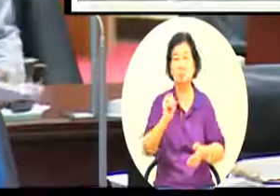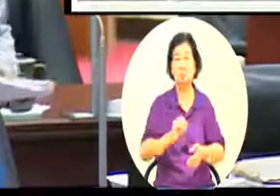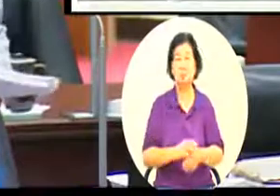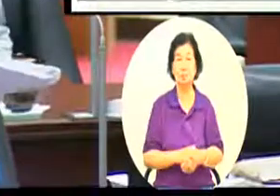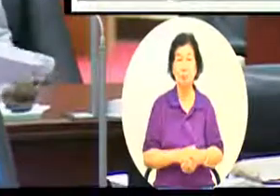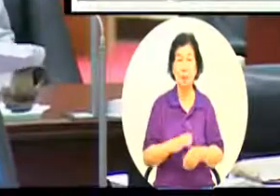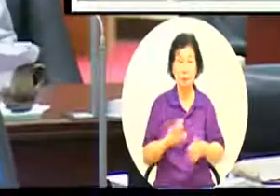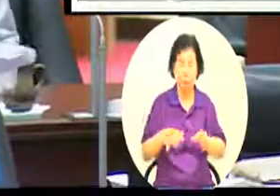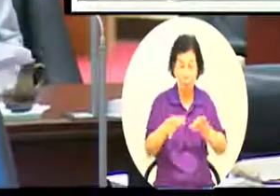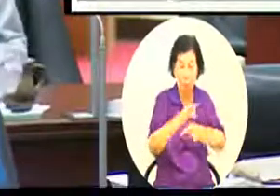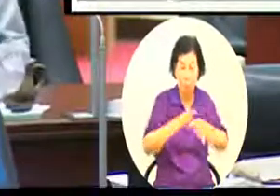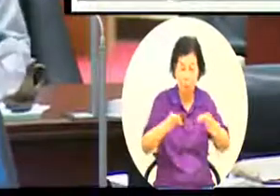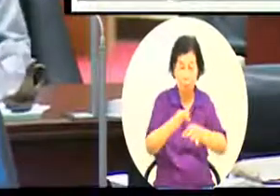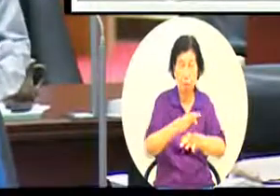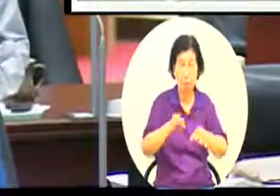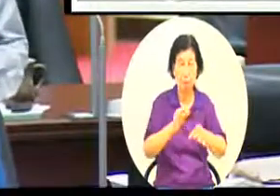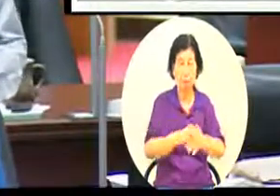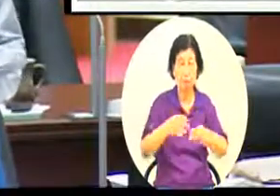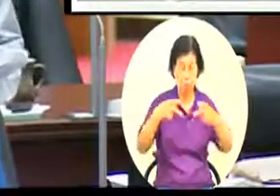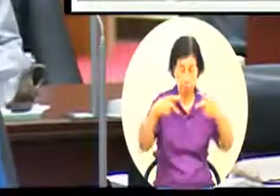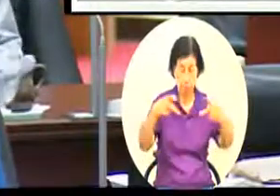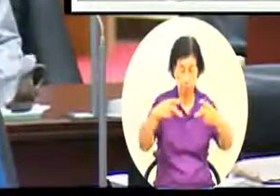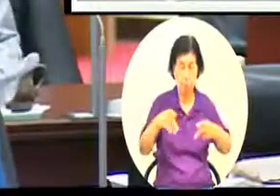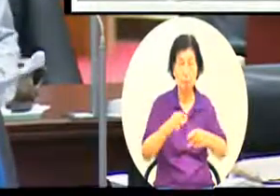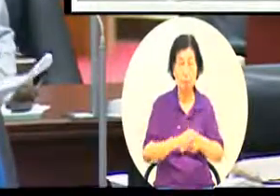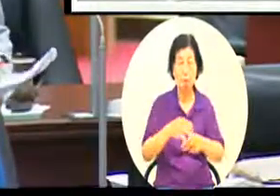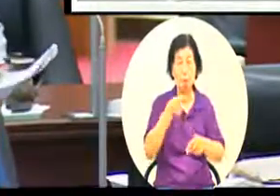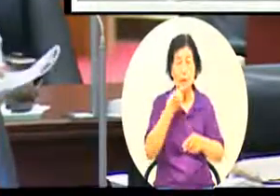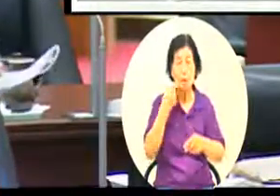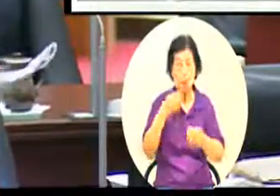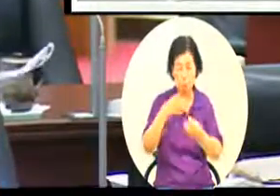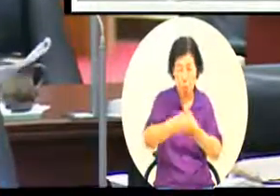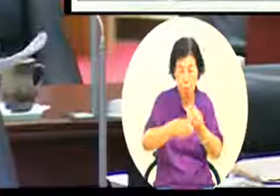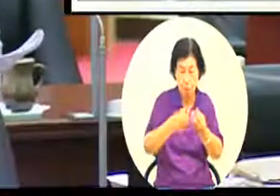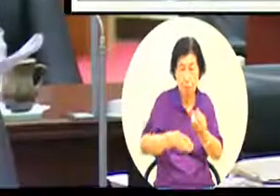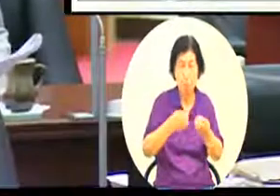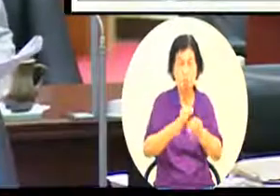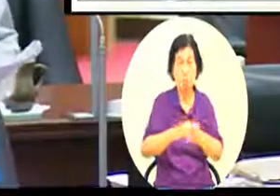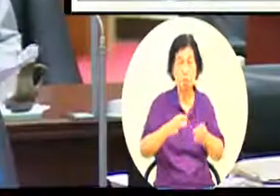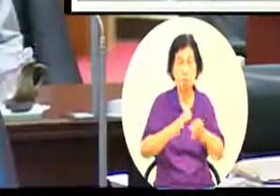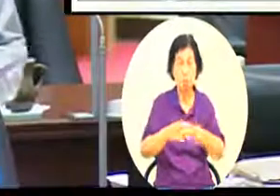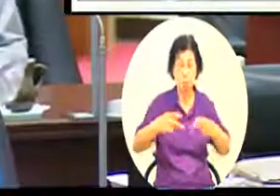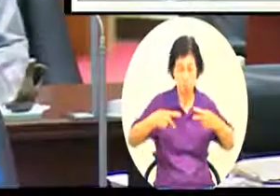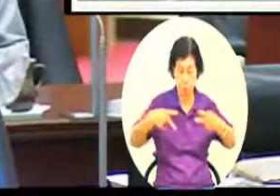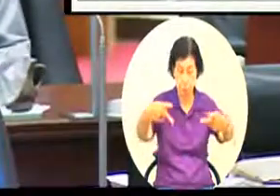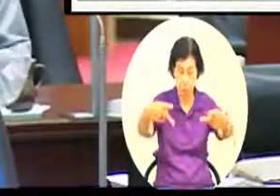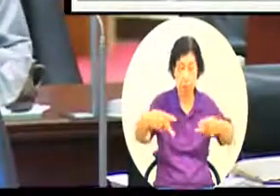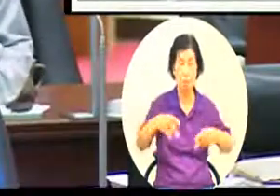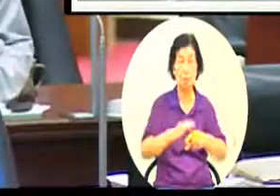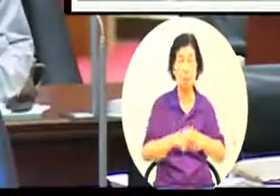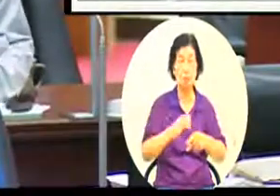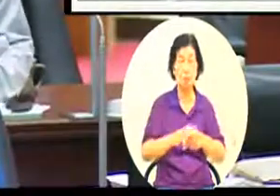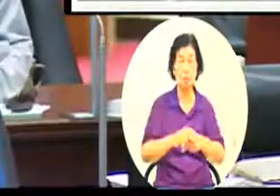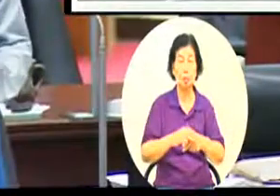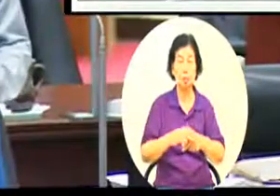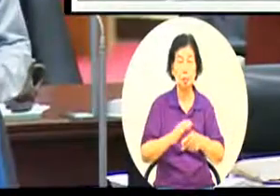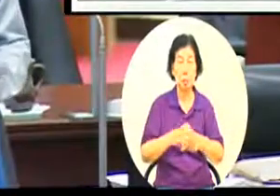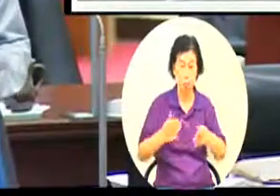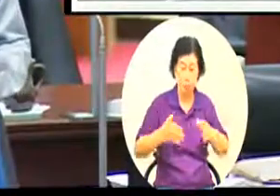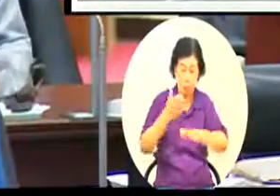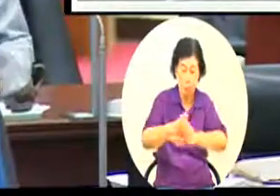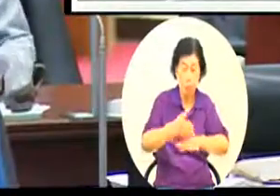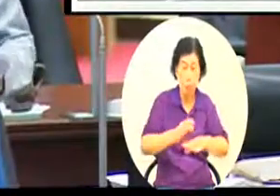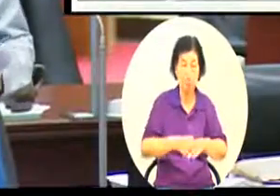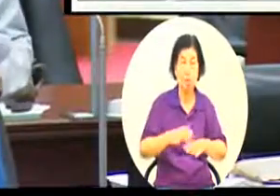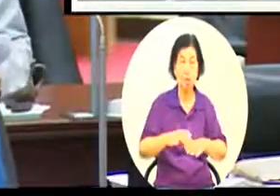经很多年的捷运红旗线啊哈。纵使这个路线呢啊，经过我们高雄是最热闹的一个地区啊